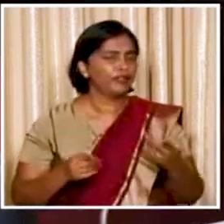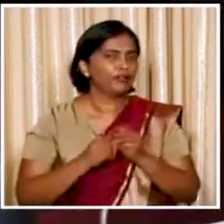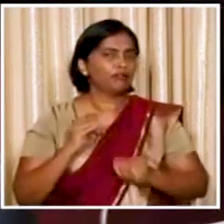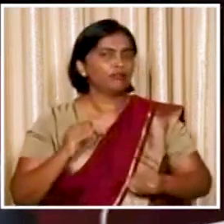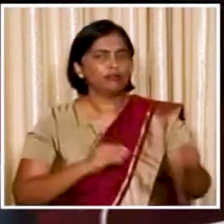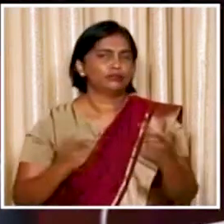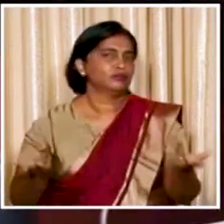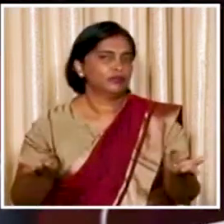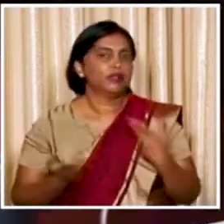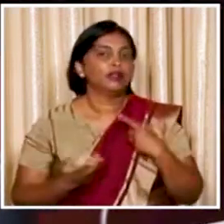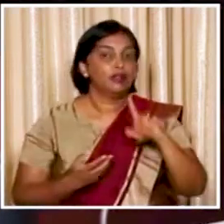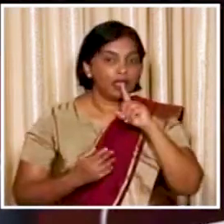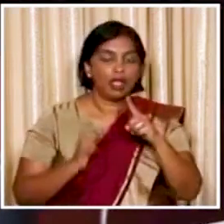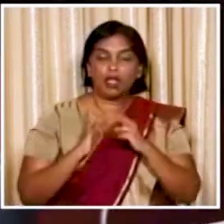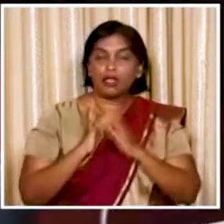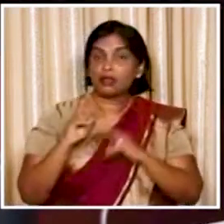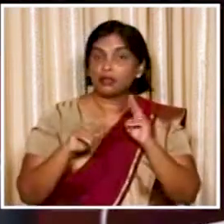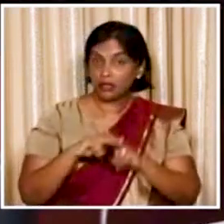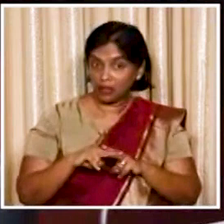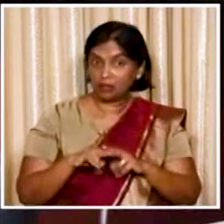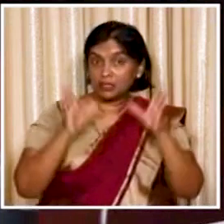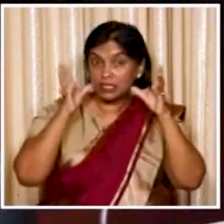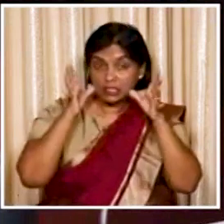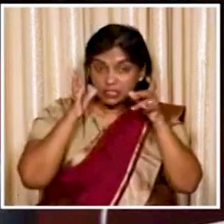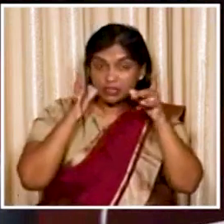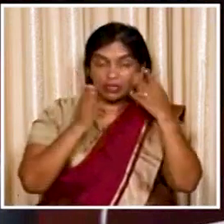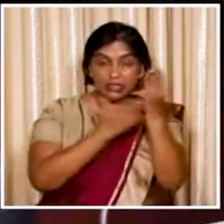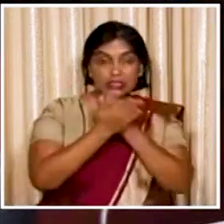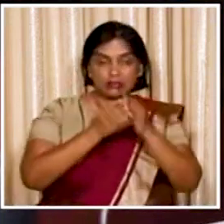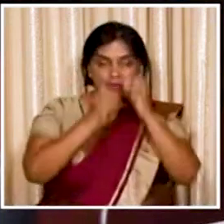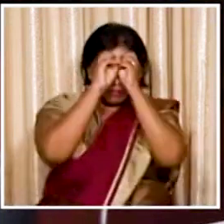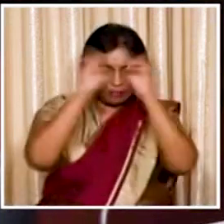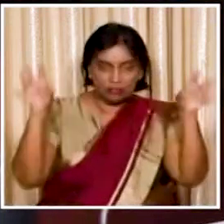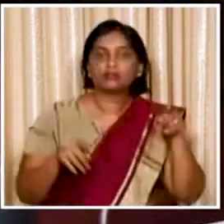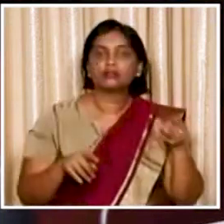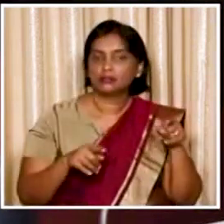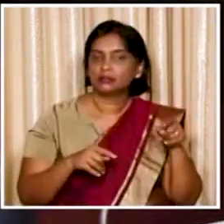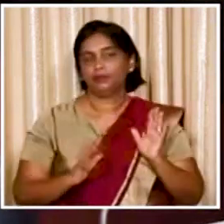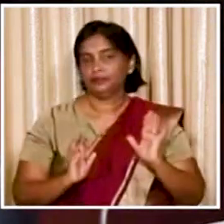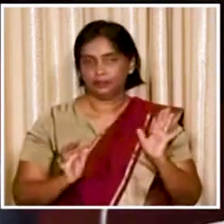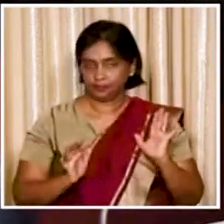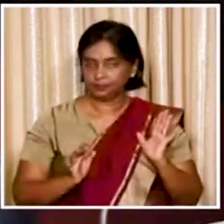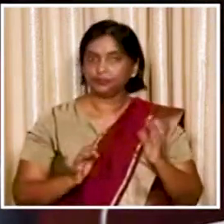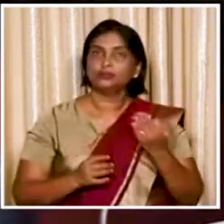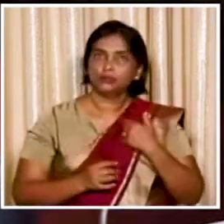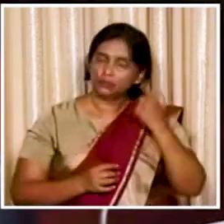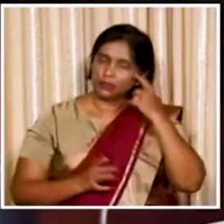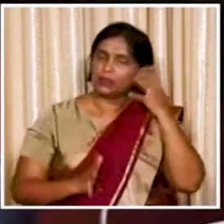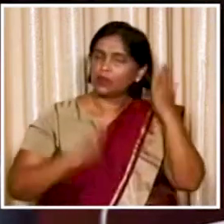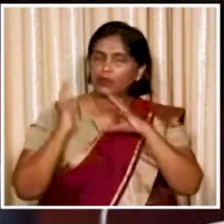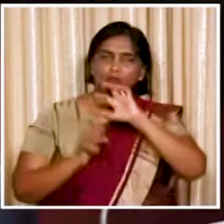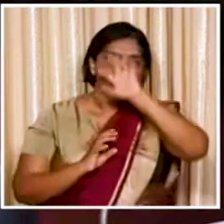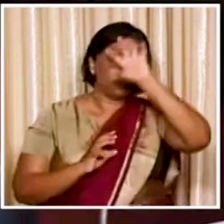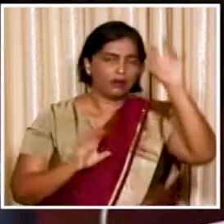විකල්පය මොකක්ද කියලා. ඒ IMF කියන බිල් එක කියන චිත්‍රයක් මවලා තිනවා අපි එතන නැහැ. අපි දන්නවා ලෝකේ